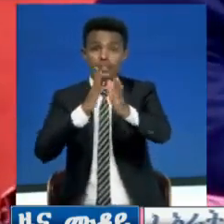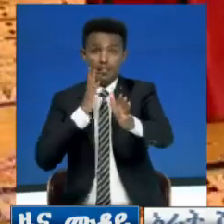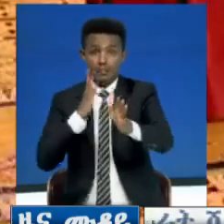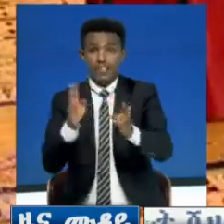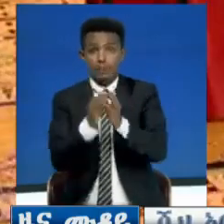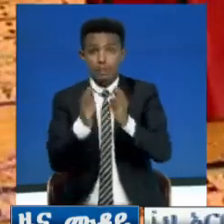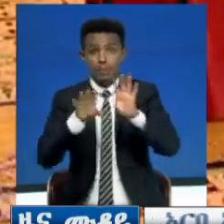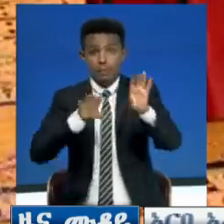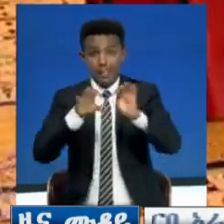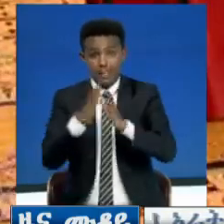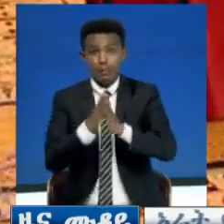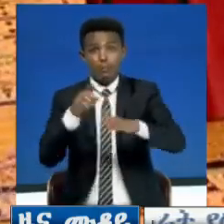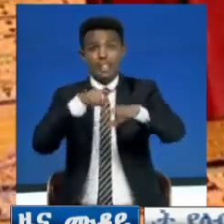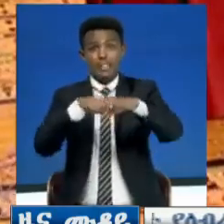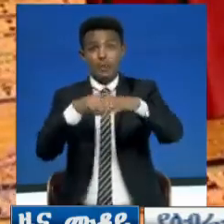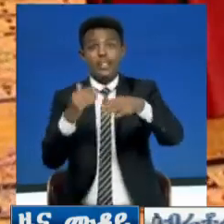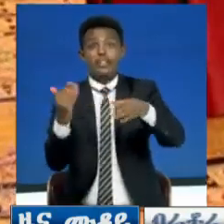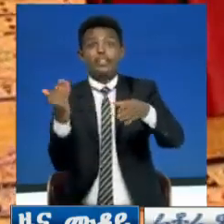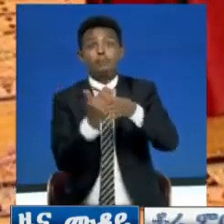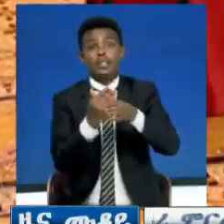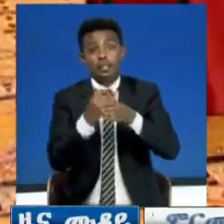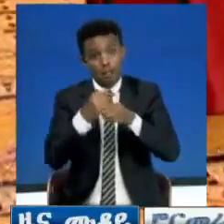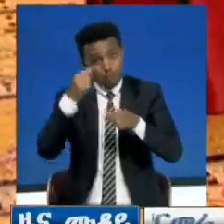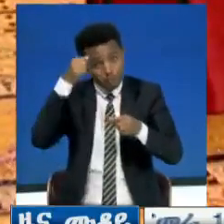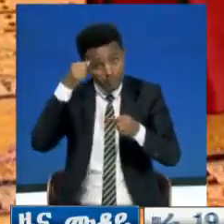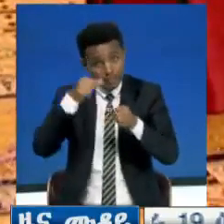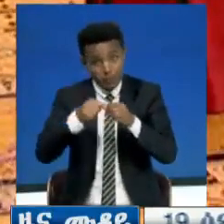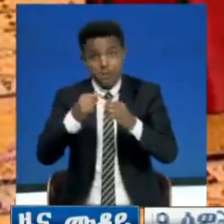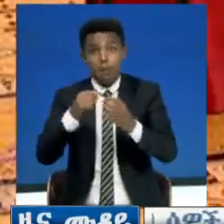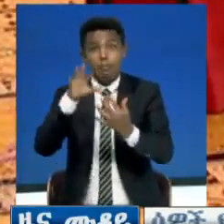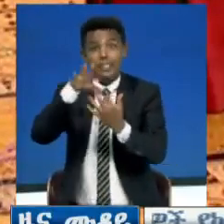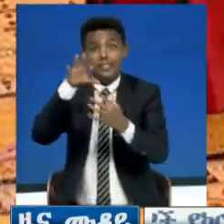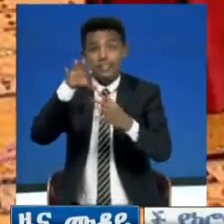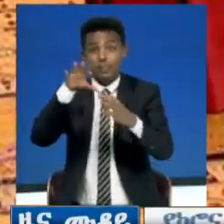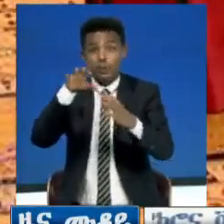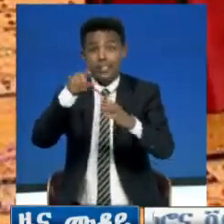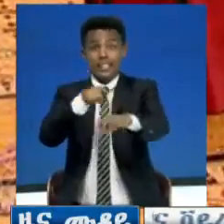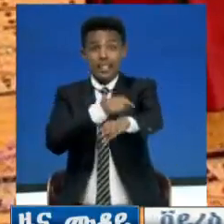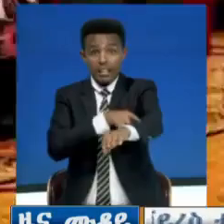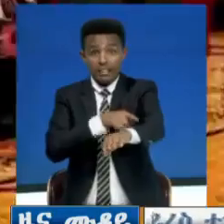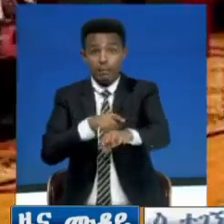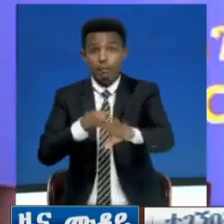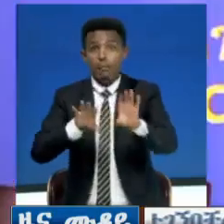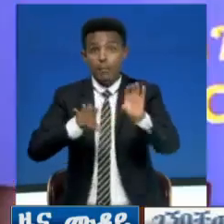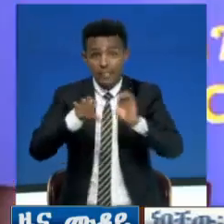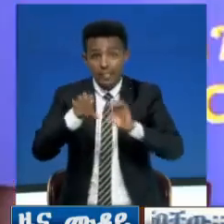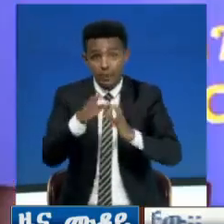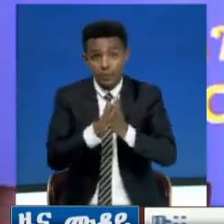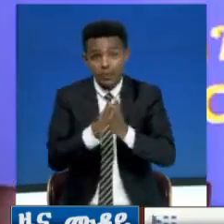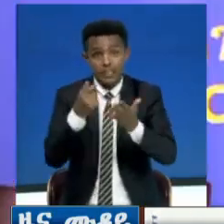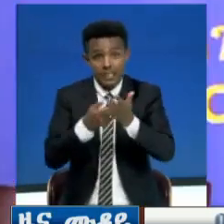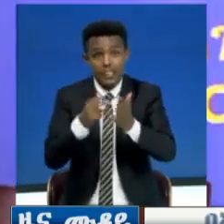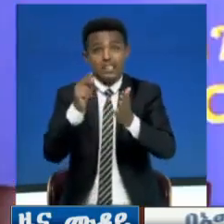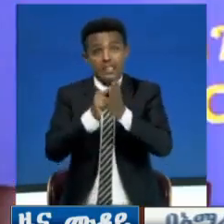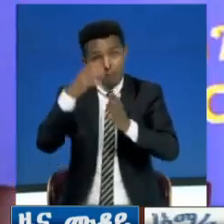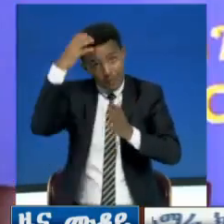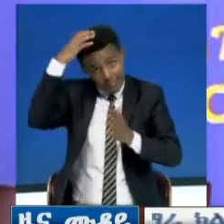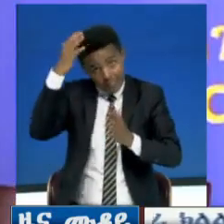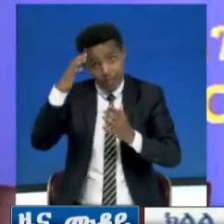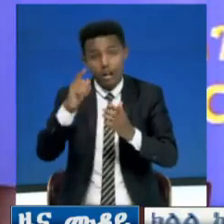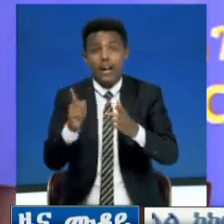እንደሚገደቡ ገልጸዋል። በኢትዮጵያ ምርጫው እንዲራዘም መደረጉም የዚሁ ህገ መንግስታዊ መርህ አንዱ አካል ተደርጎ ይወሰዳል ነው